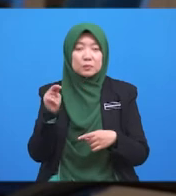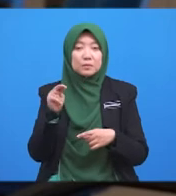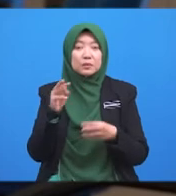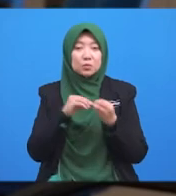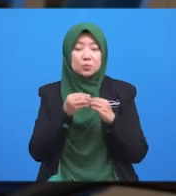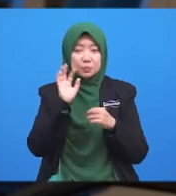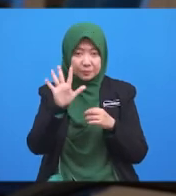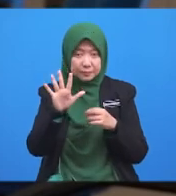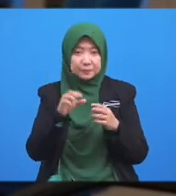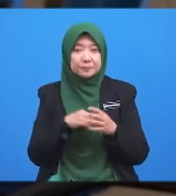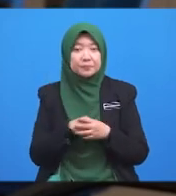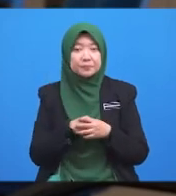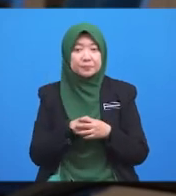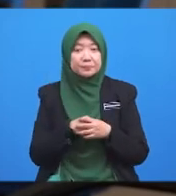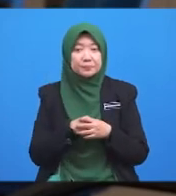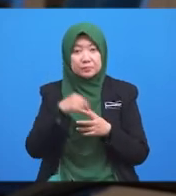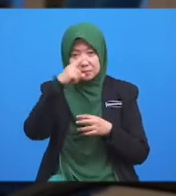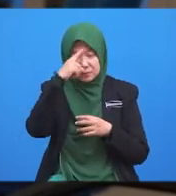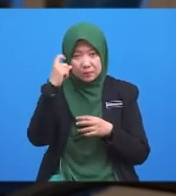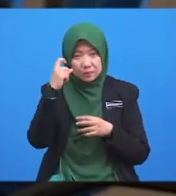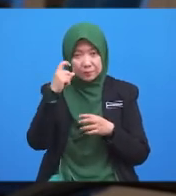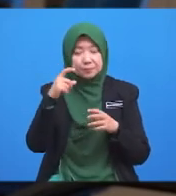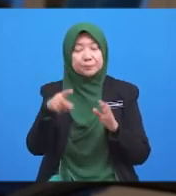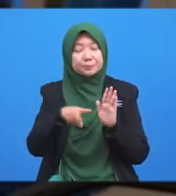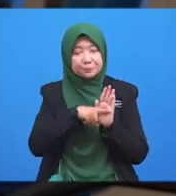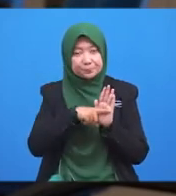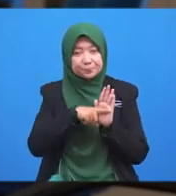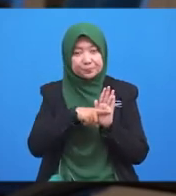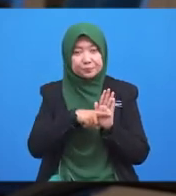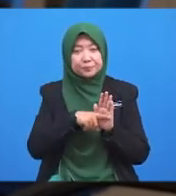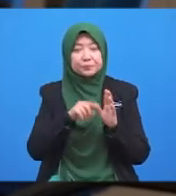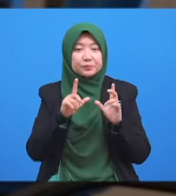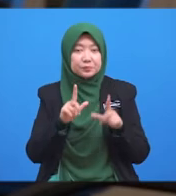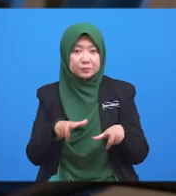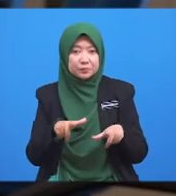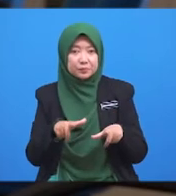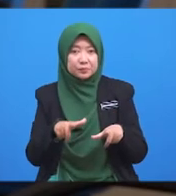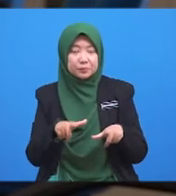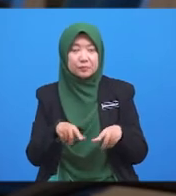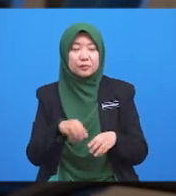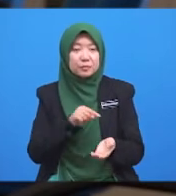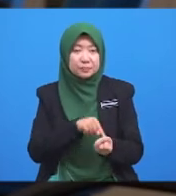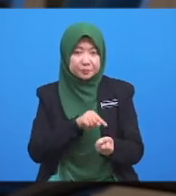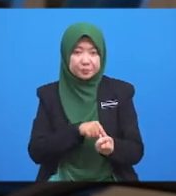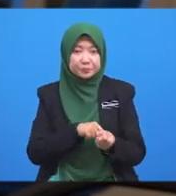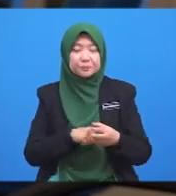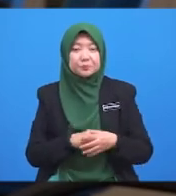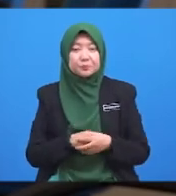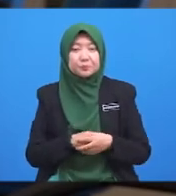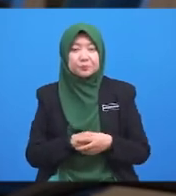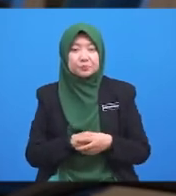Jawapan bagi nombor 5 adalah hitam, negatif yang diletakkan di insertion